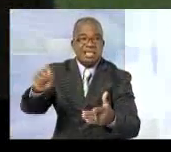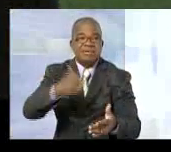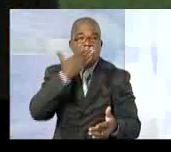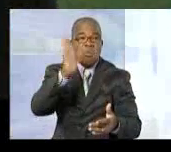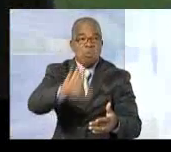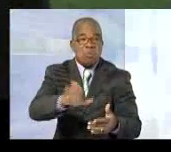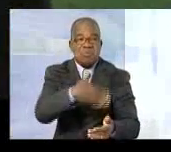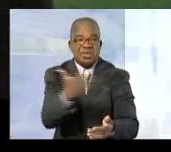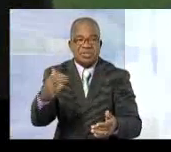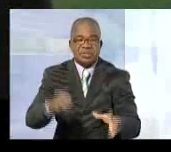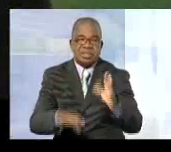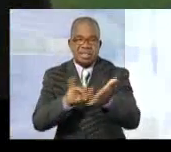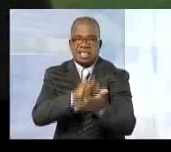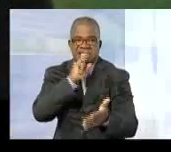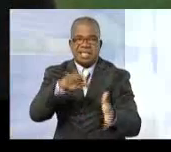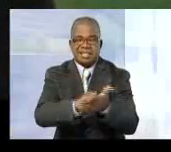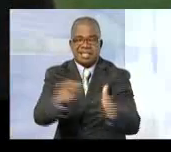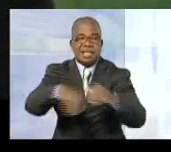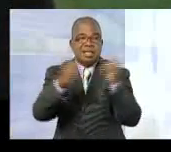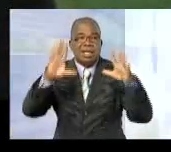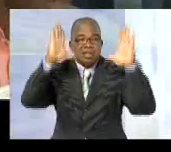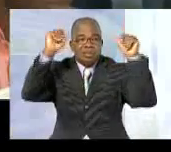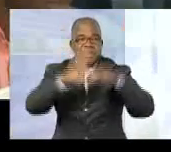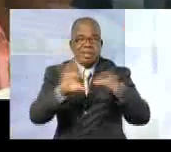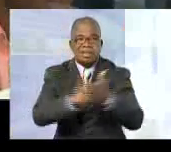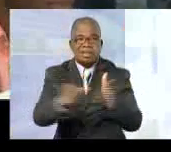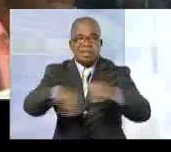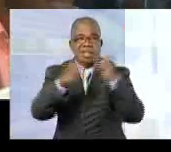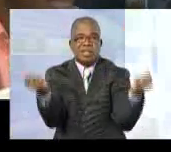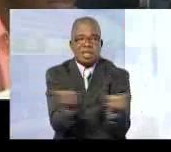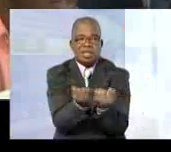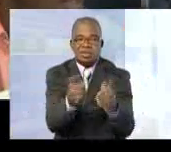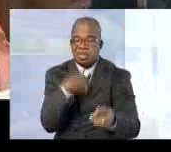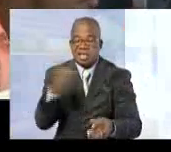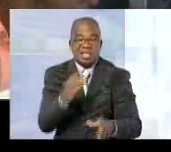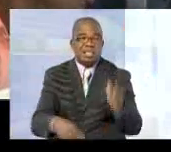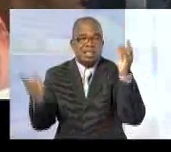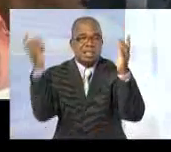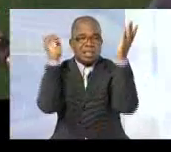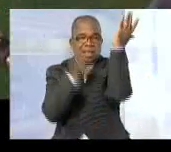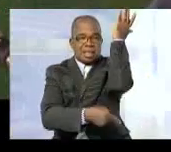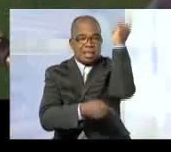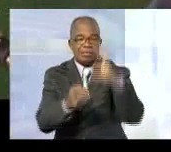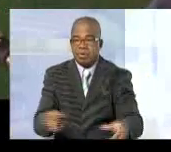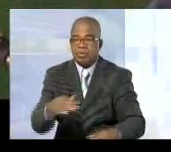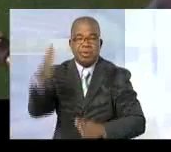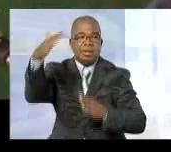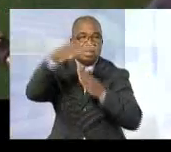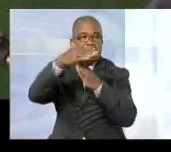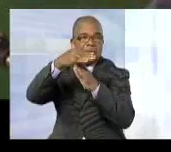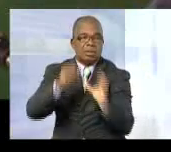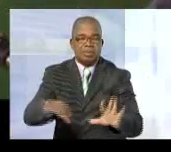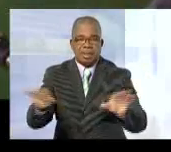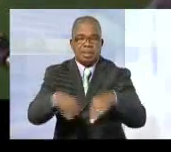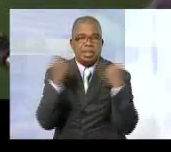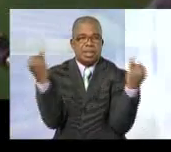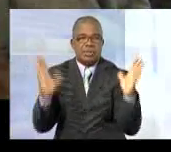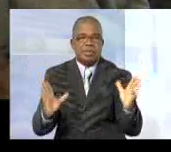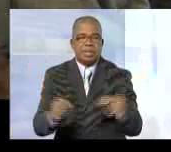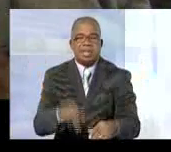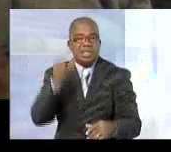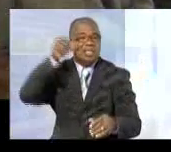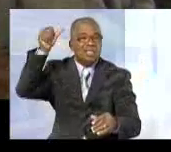Sidoni, s'est dit honoré de cette visite de la ministre de la Communication, Afousiata Bamba Lamine, dans ses locaux.